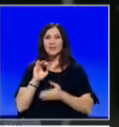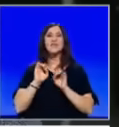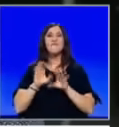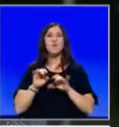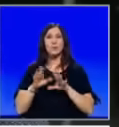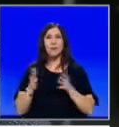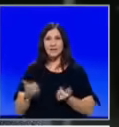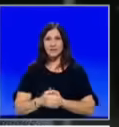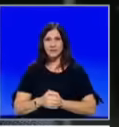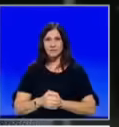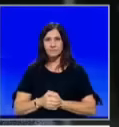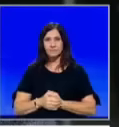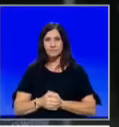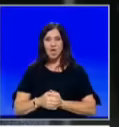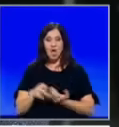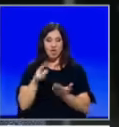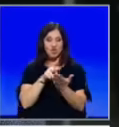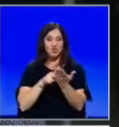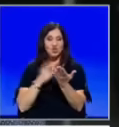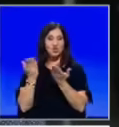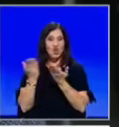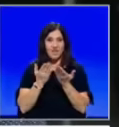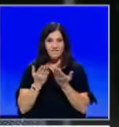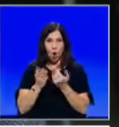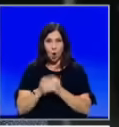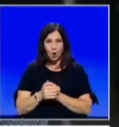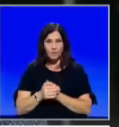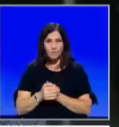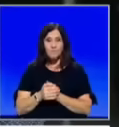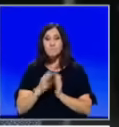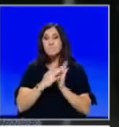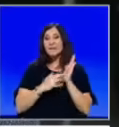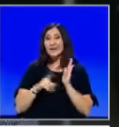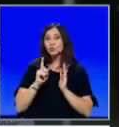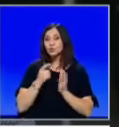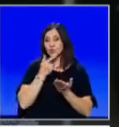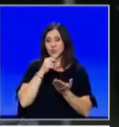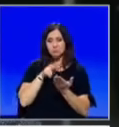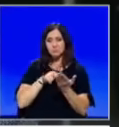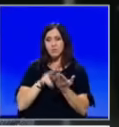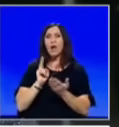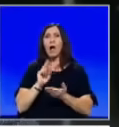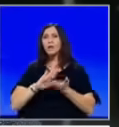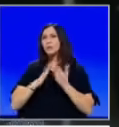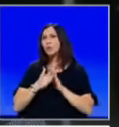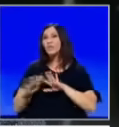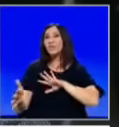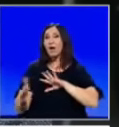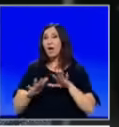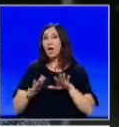информация, с четиво и нали, материали, с които да се запознаят как да подготвят